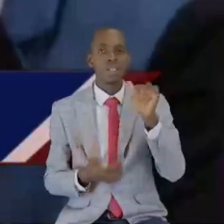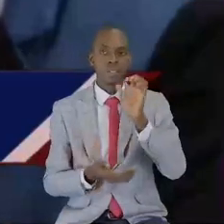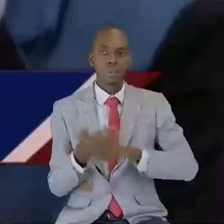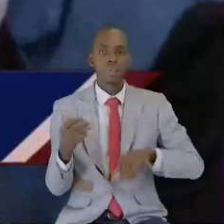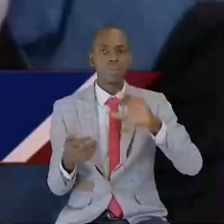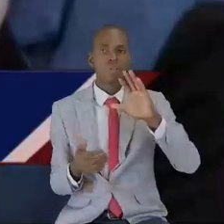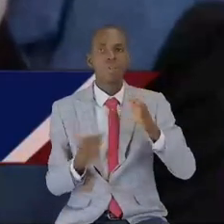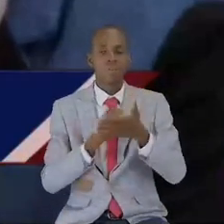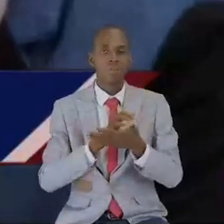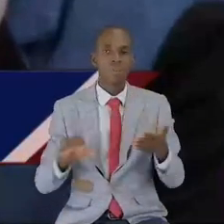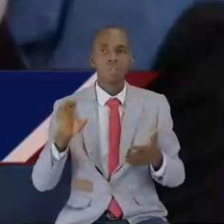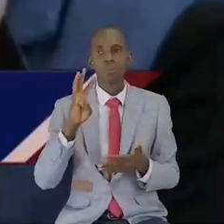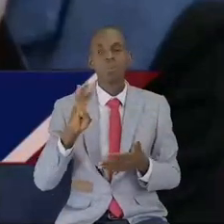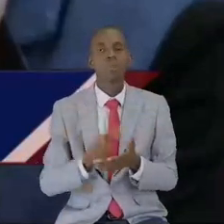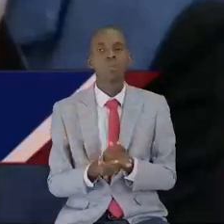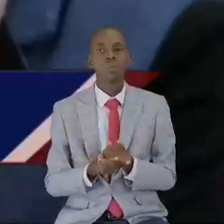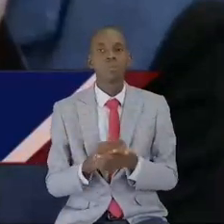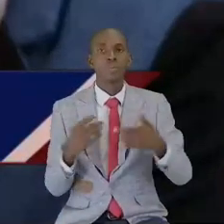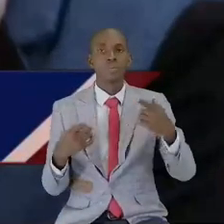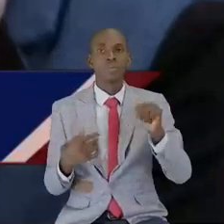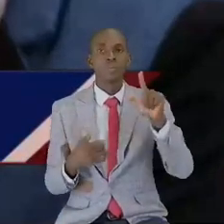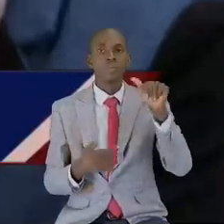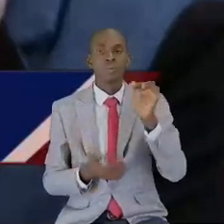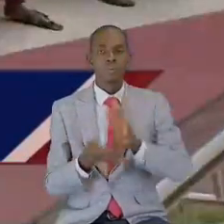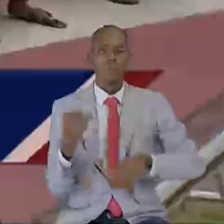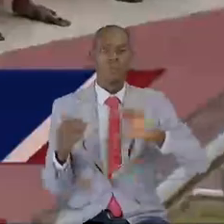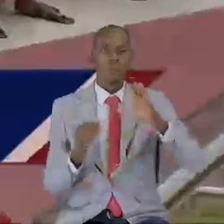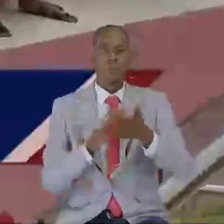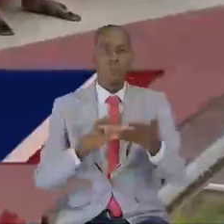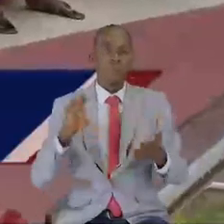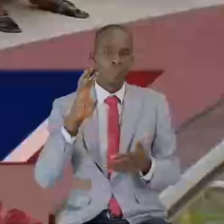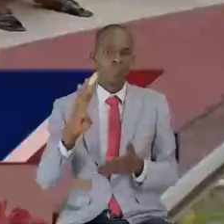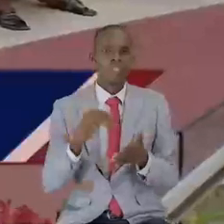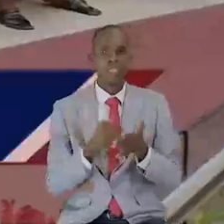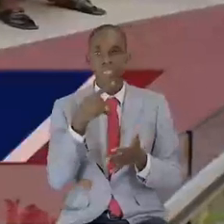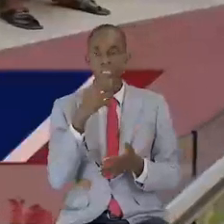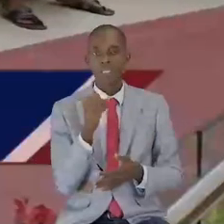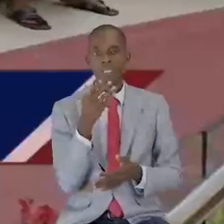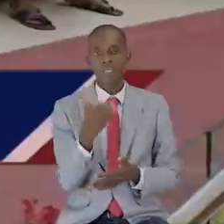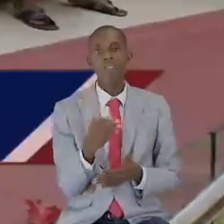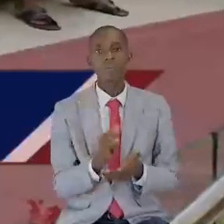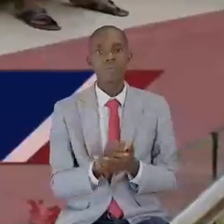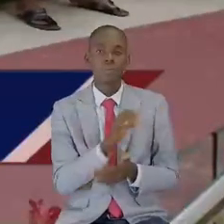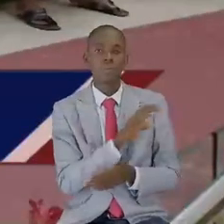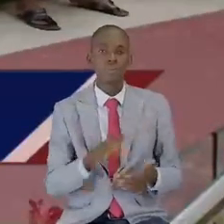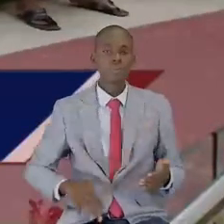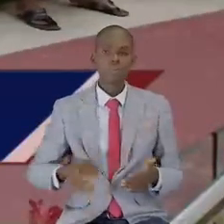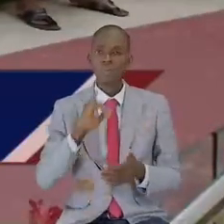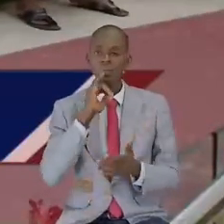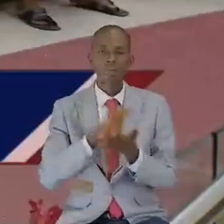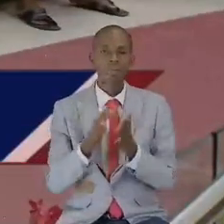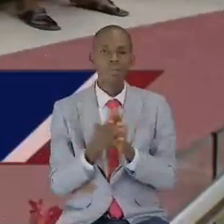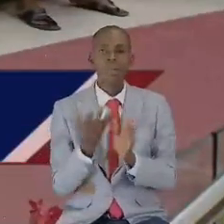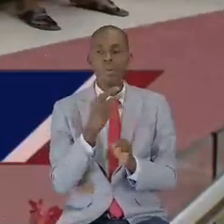5, verset 4. Galates 5, verset 4, il dit, vous êtes séparés de Christ,